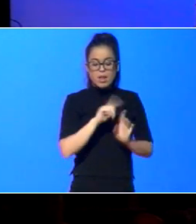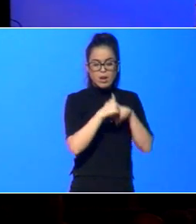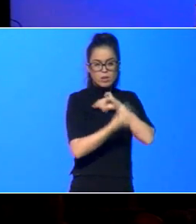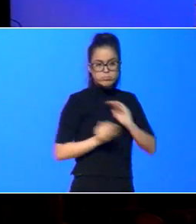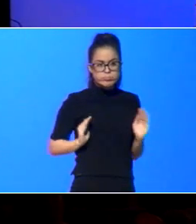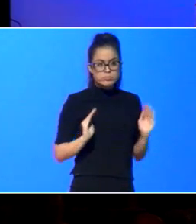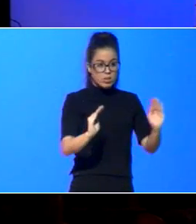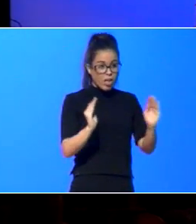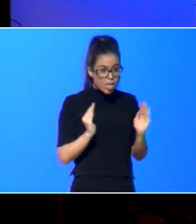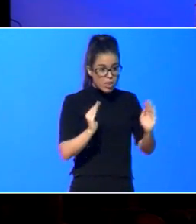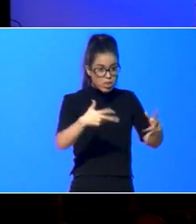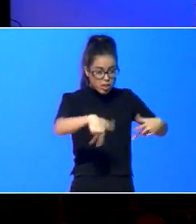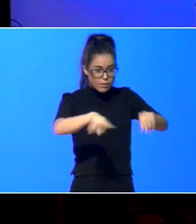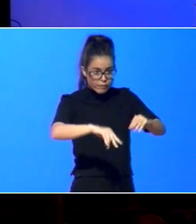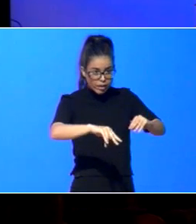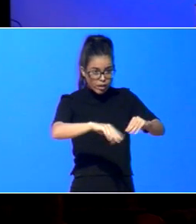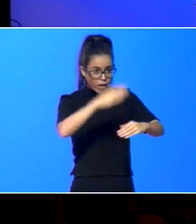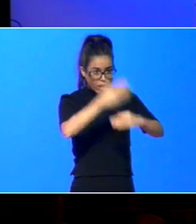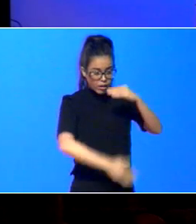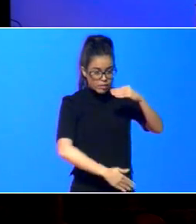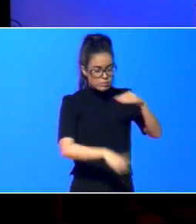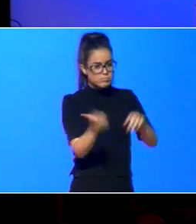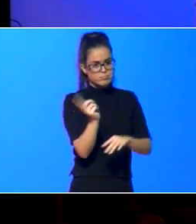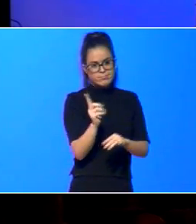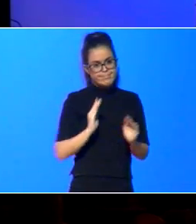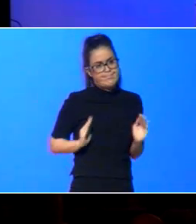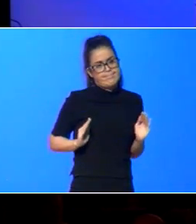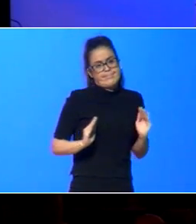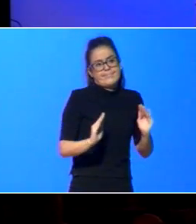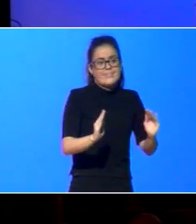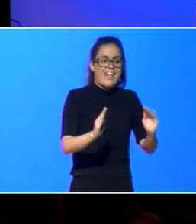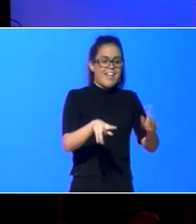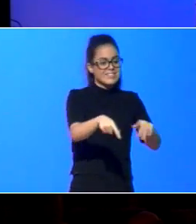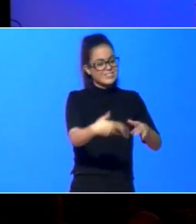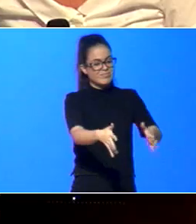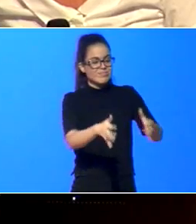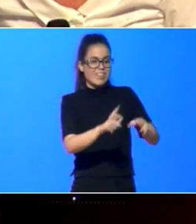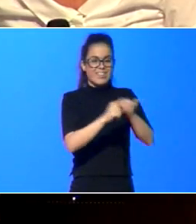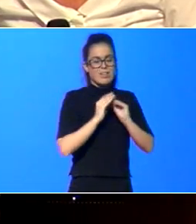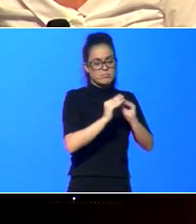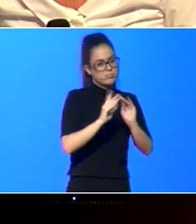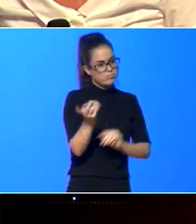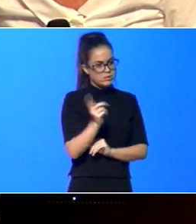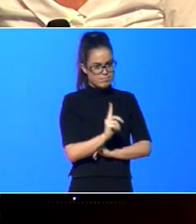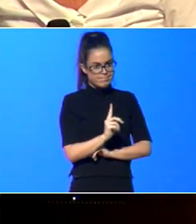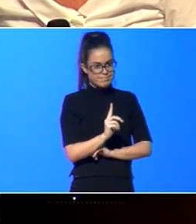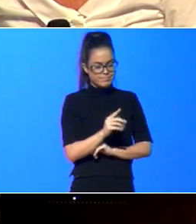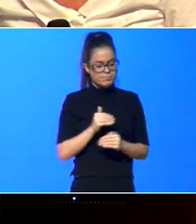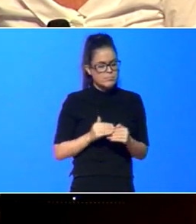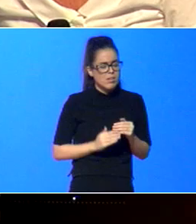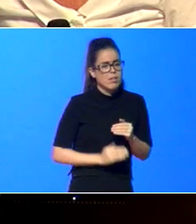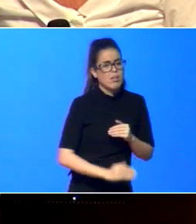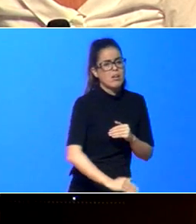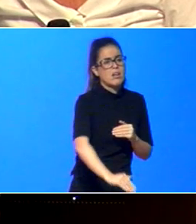amaitzen. Hau ez da leku batera ailegatu zariela eta listo, ja, egin dugu. Ez. Hau da bide bat